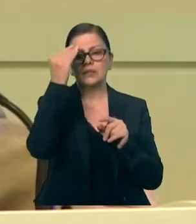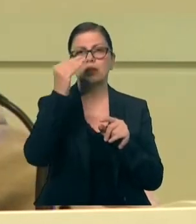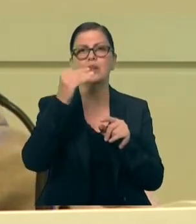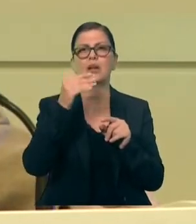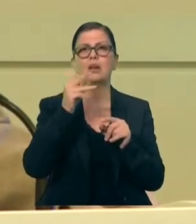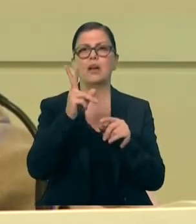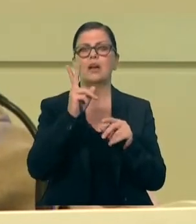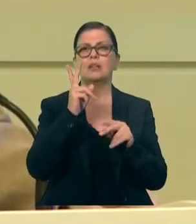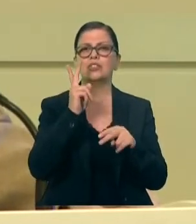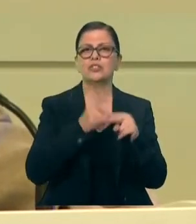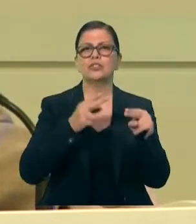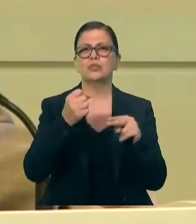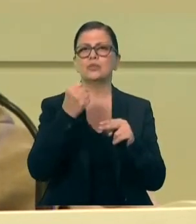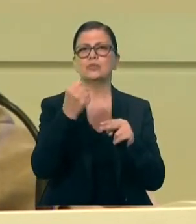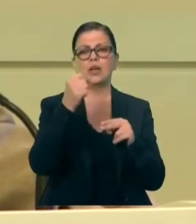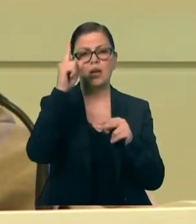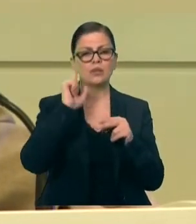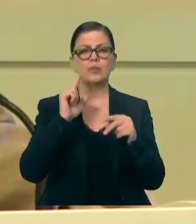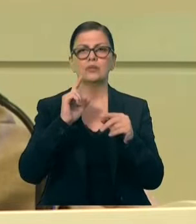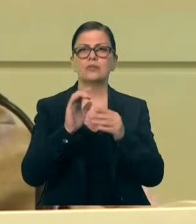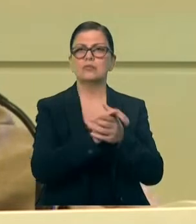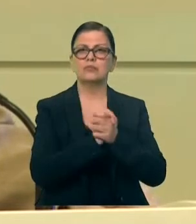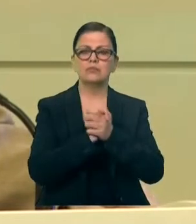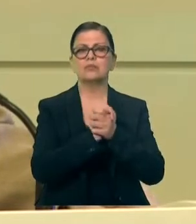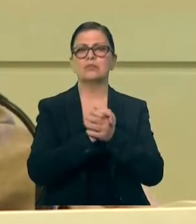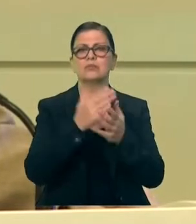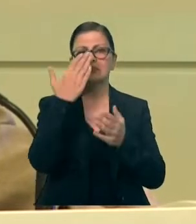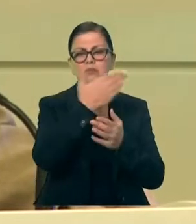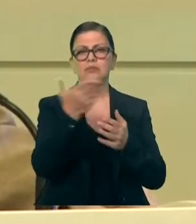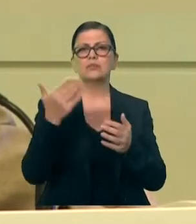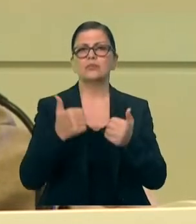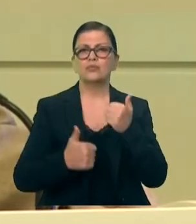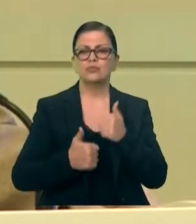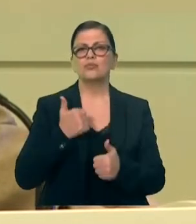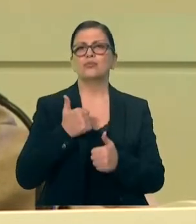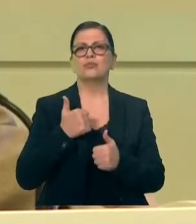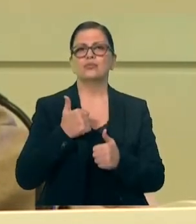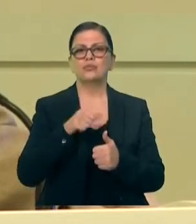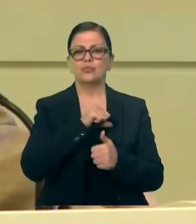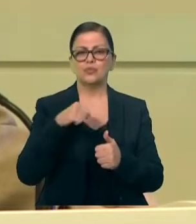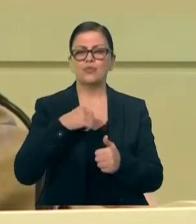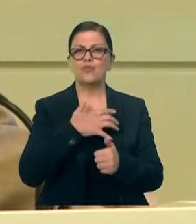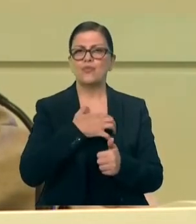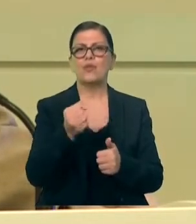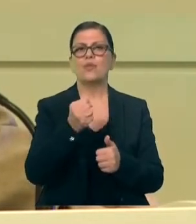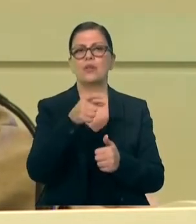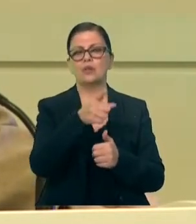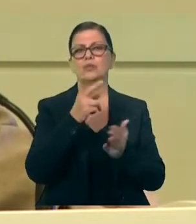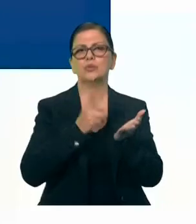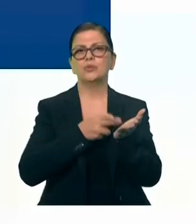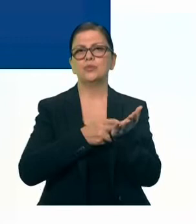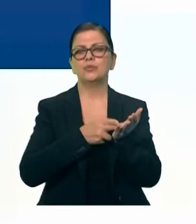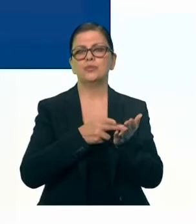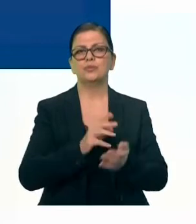kimi birləşmiş Azərbaycan xalqının milli qürurunun, mübarizəsinin, əzimkarlığının canlı